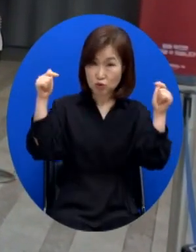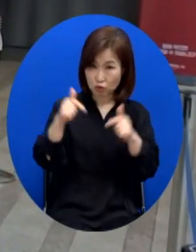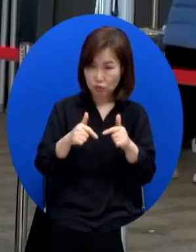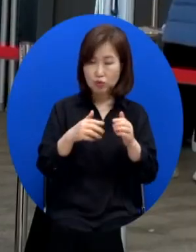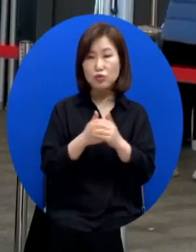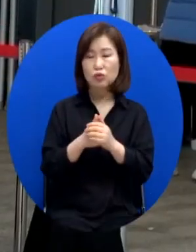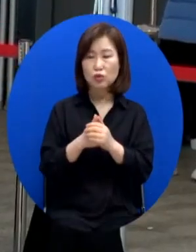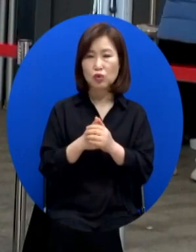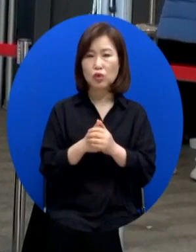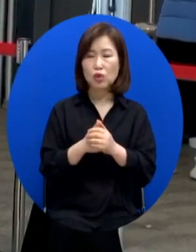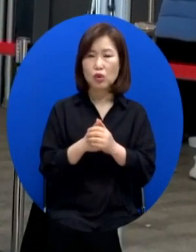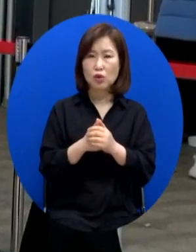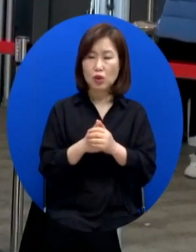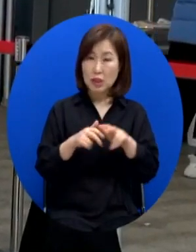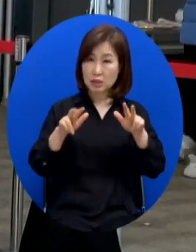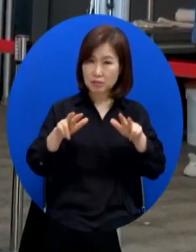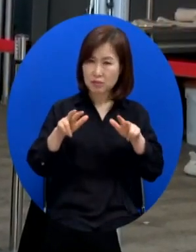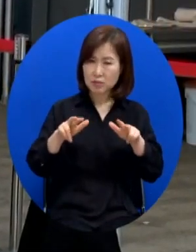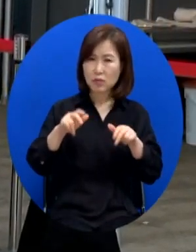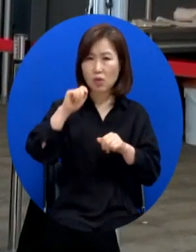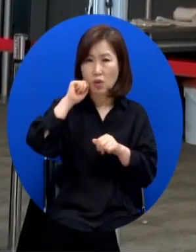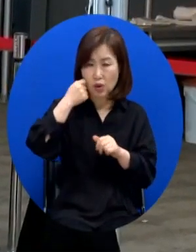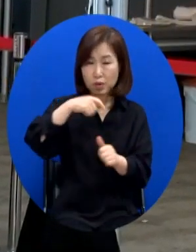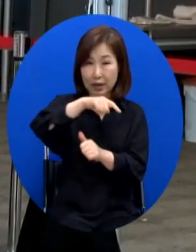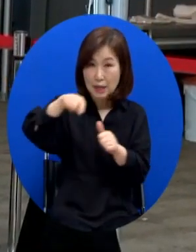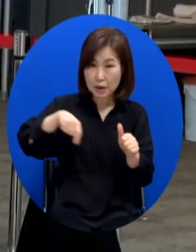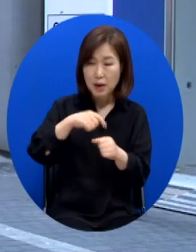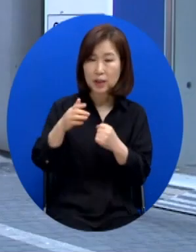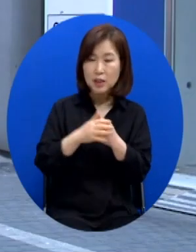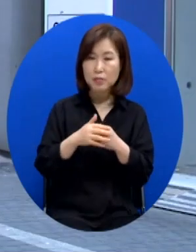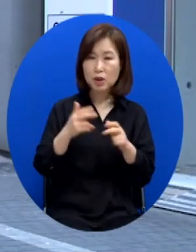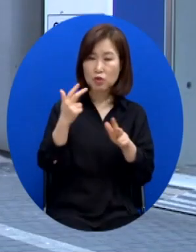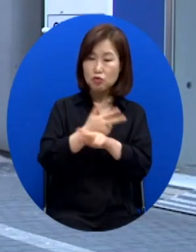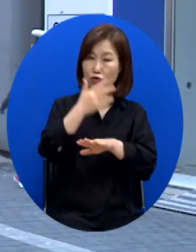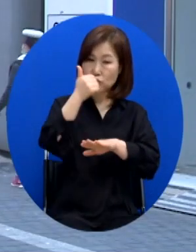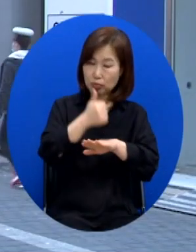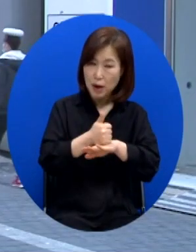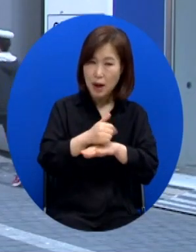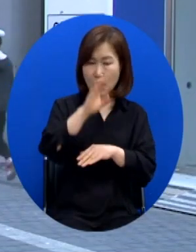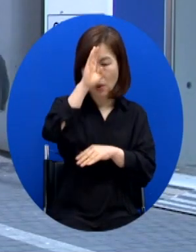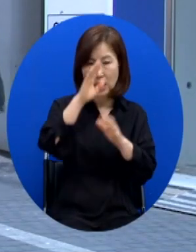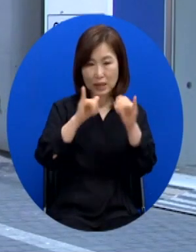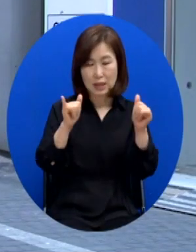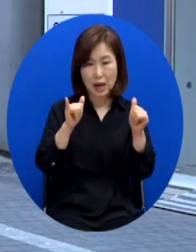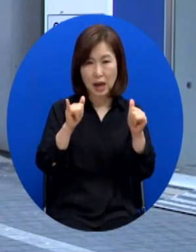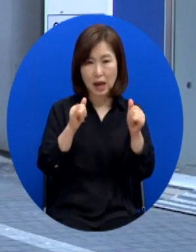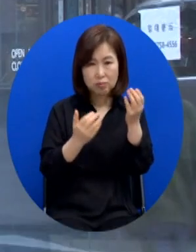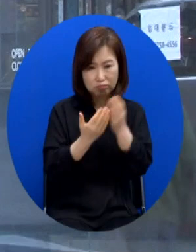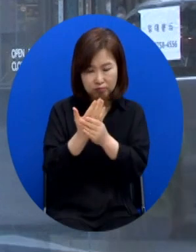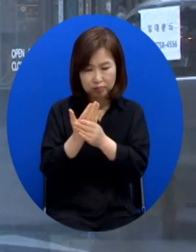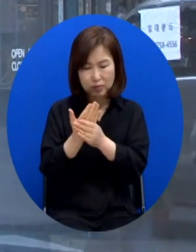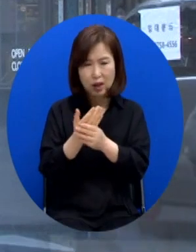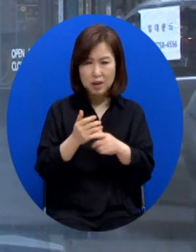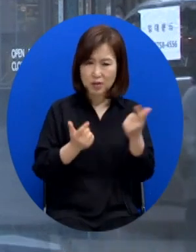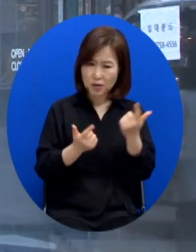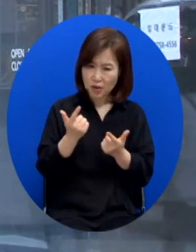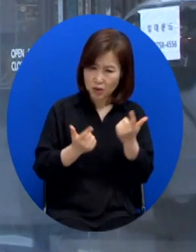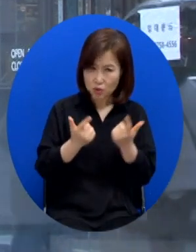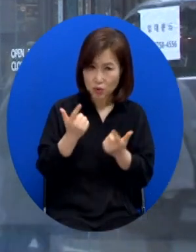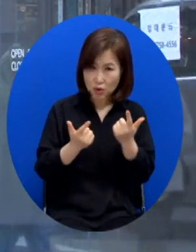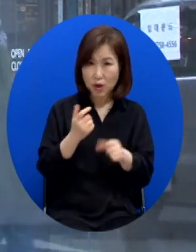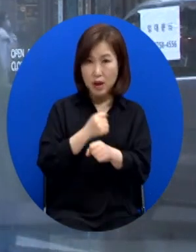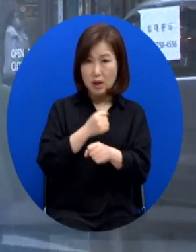유행 이래 최저 수준으로 떨어진 만큼 이번 주까지 환자 발생 추이와 의료체계 이력 등을 여력 등을